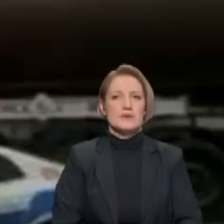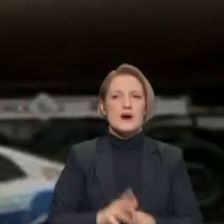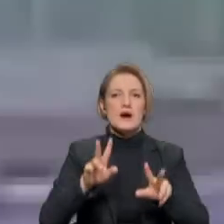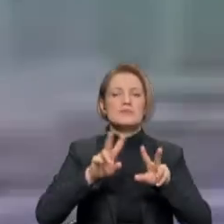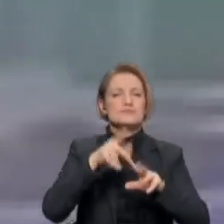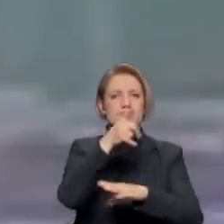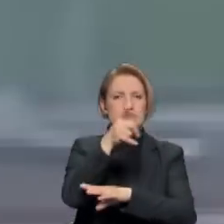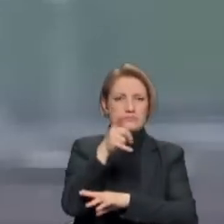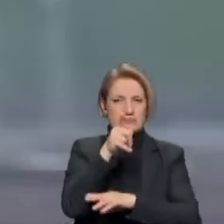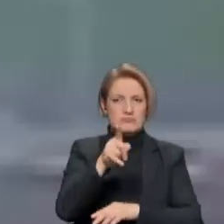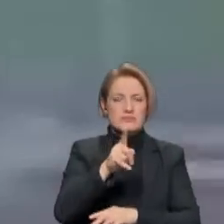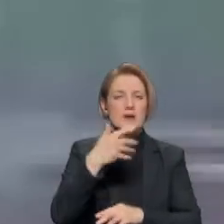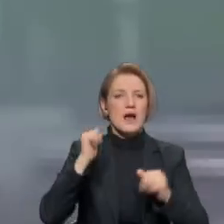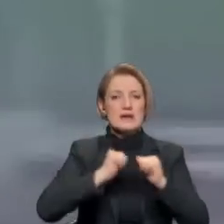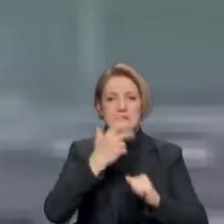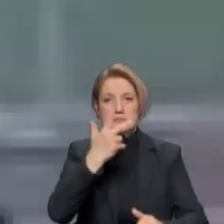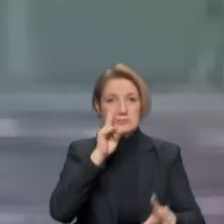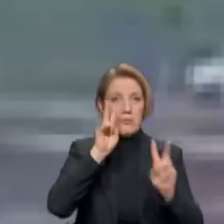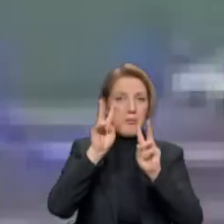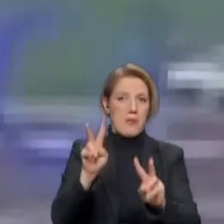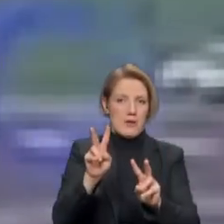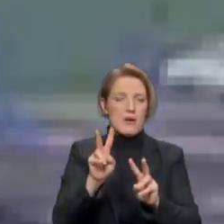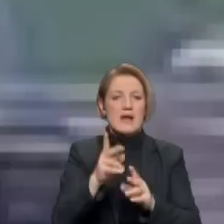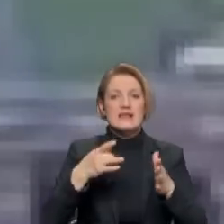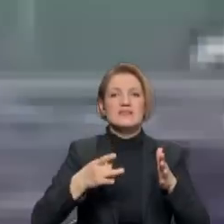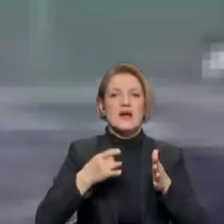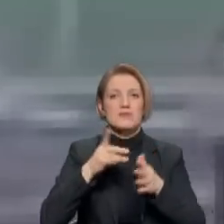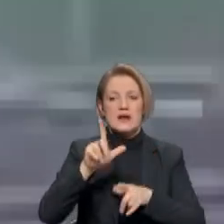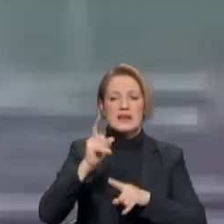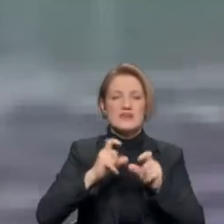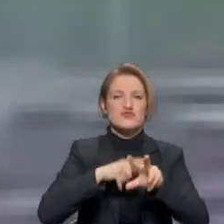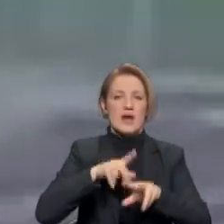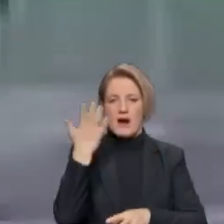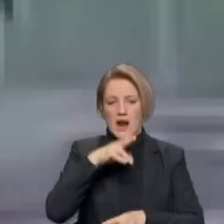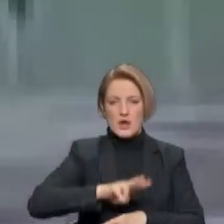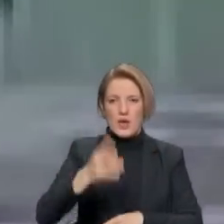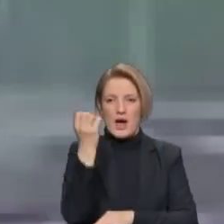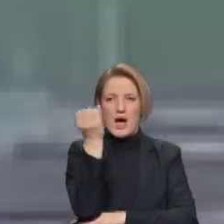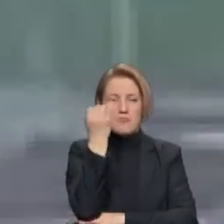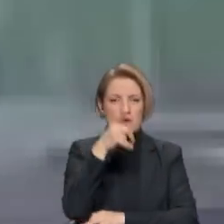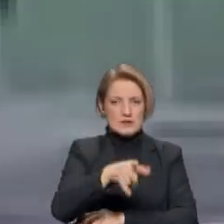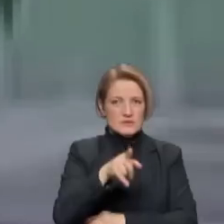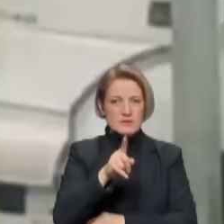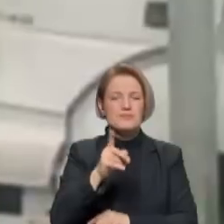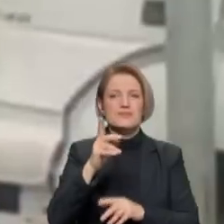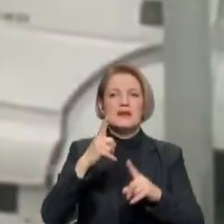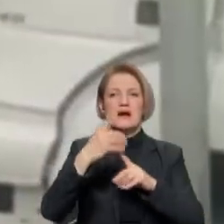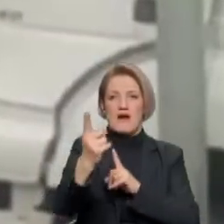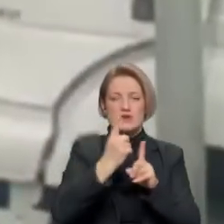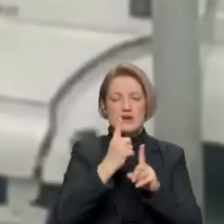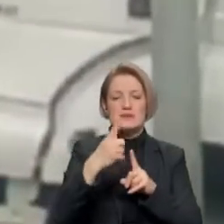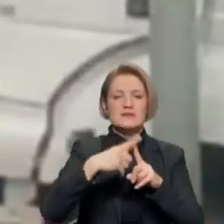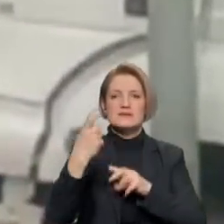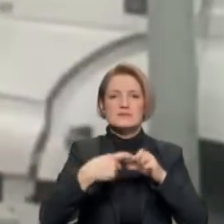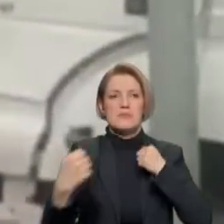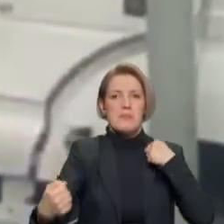MOBESE kayıtları kazanın şiddetini gözler önüne serdi. Diyarbakır Lice karayolunda ambulans Lice 3 yola geldiğinde karşıya geçen